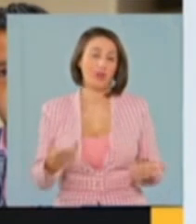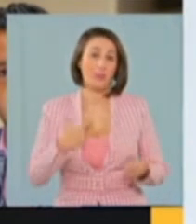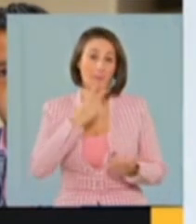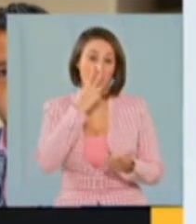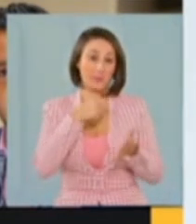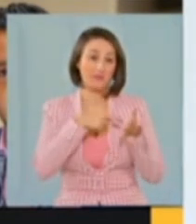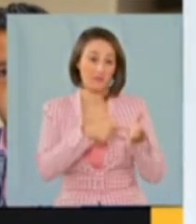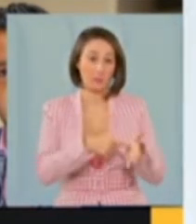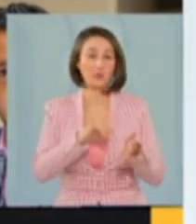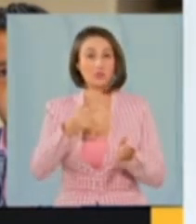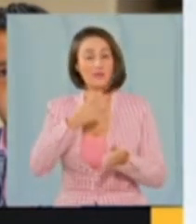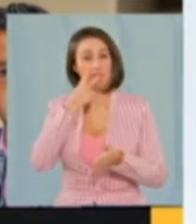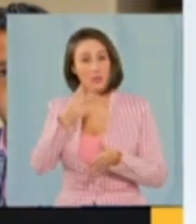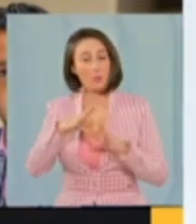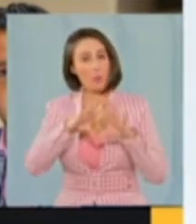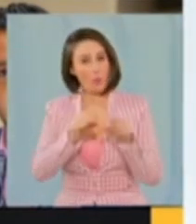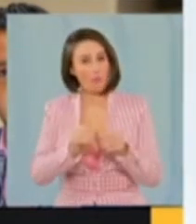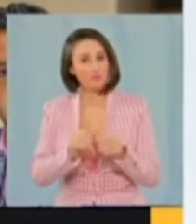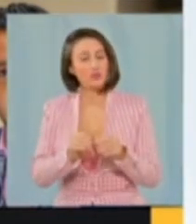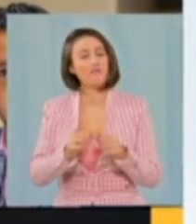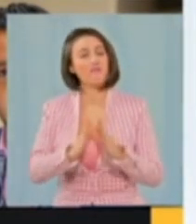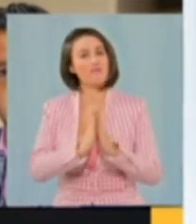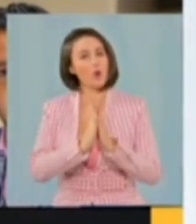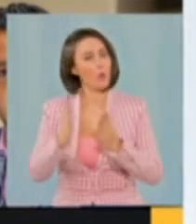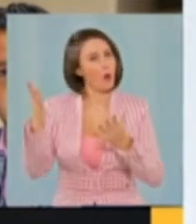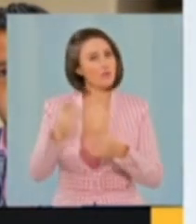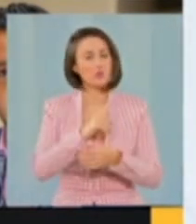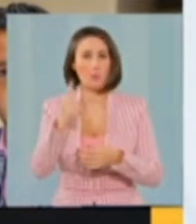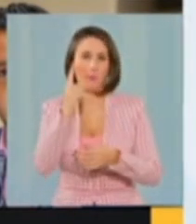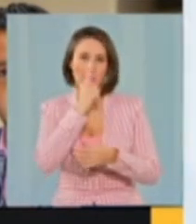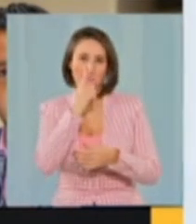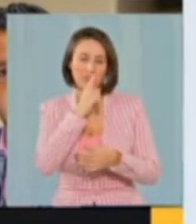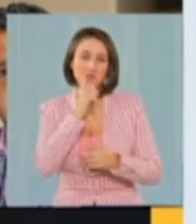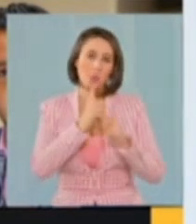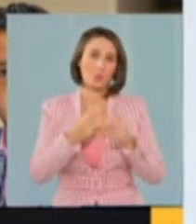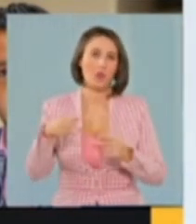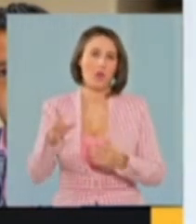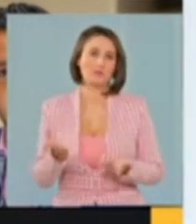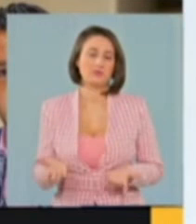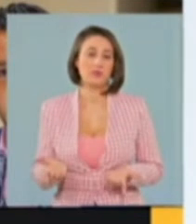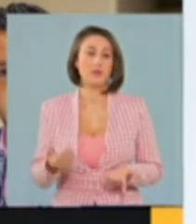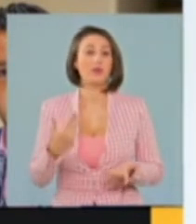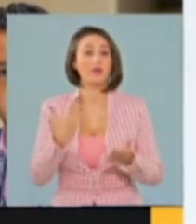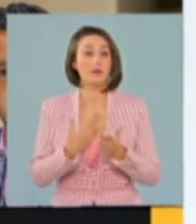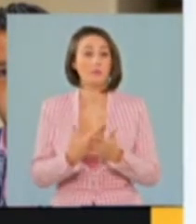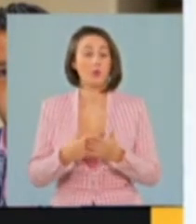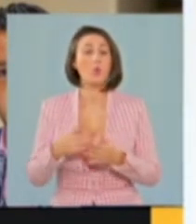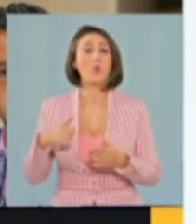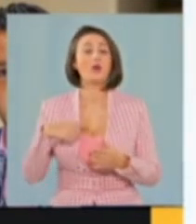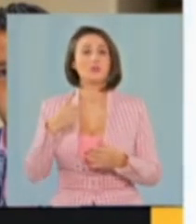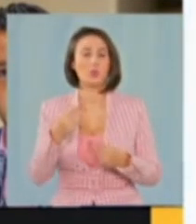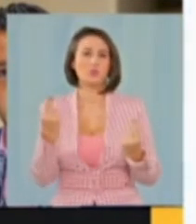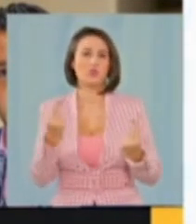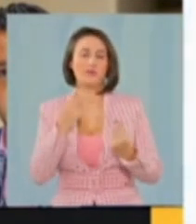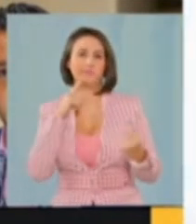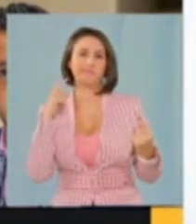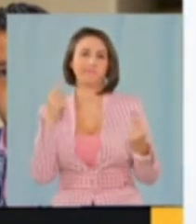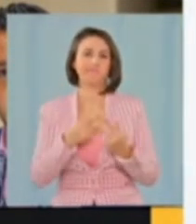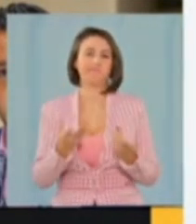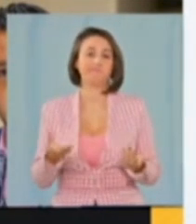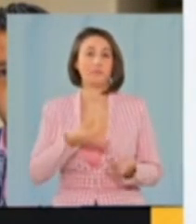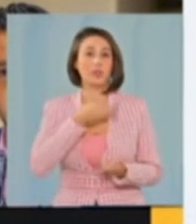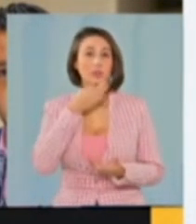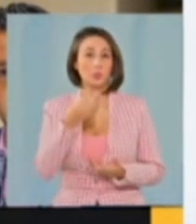privim în ochi, să-i privim și pe românii în ochi și vă rog, hai să nu ne mai mințim unii pe alții. Pentru că este un afront pur și simplu